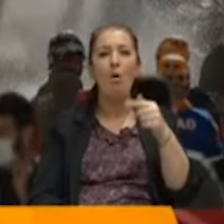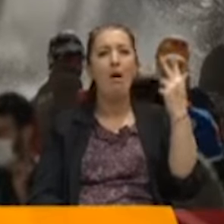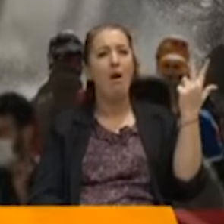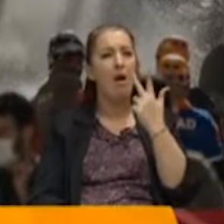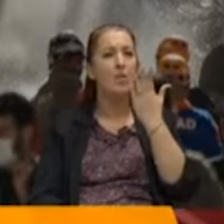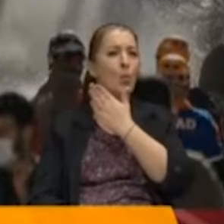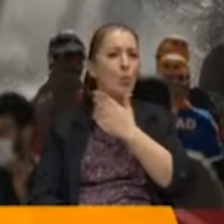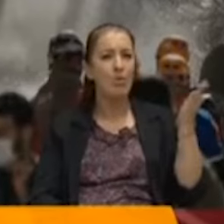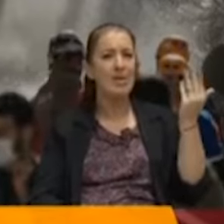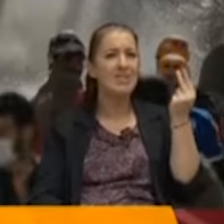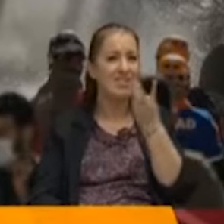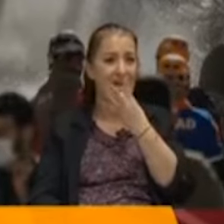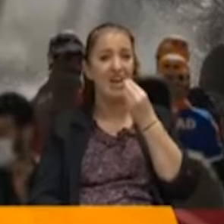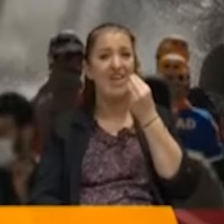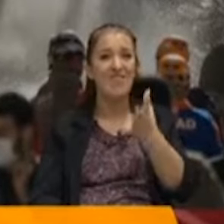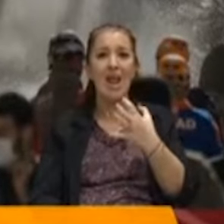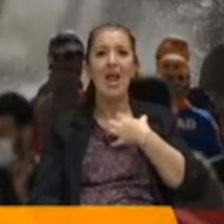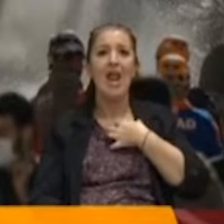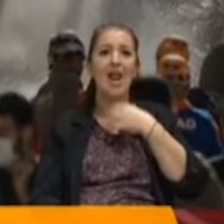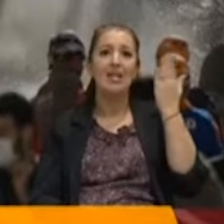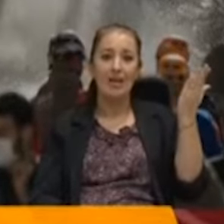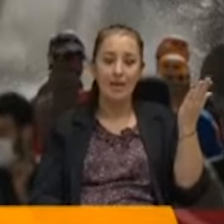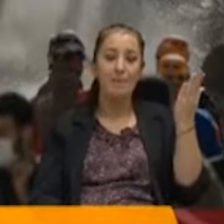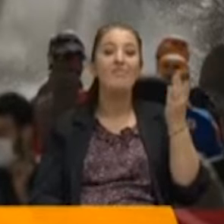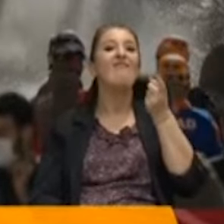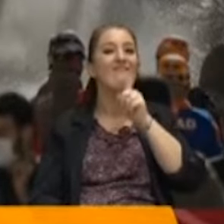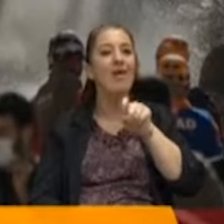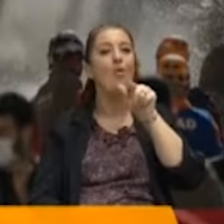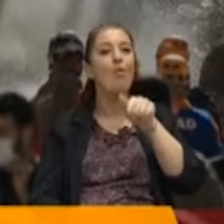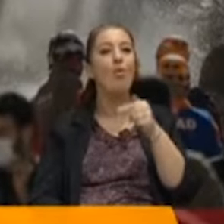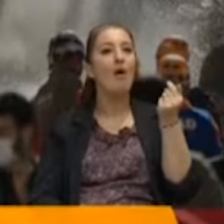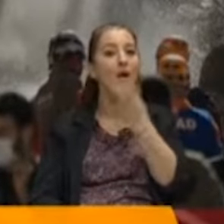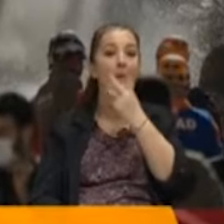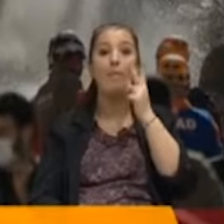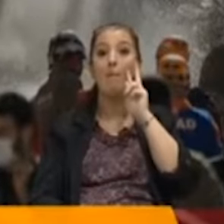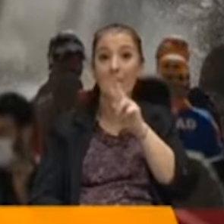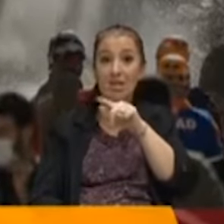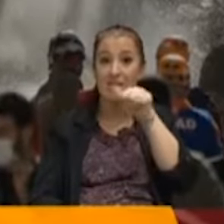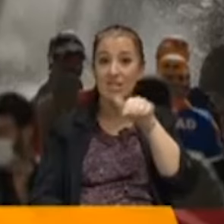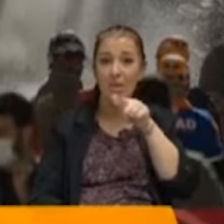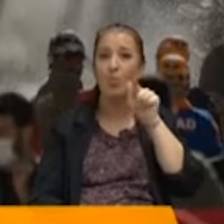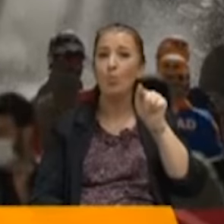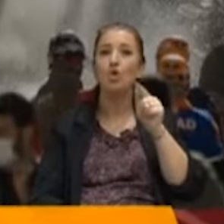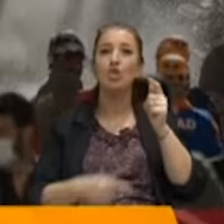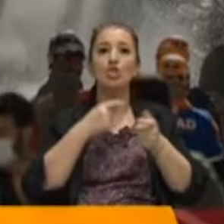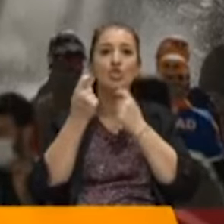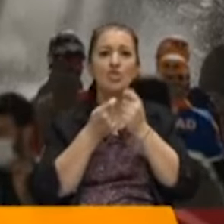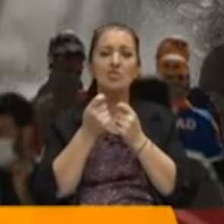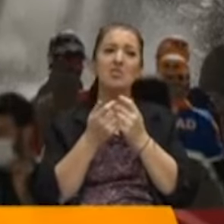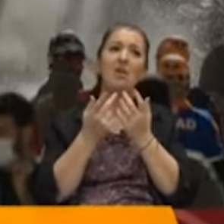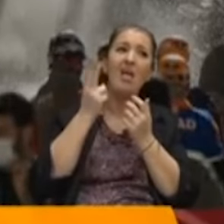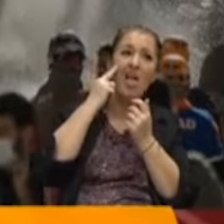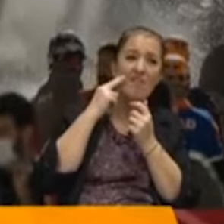büyük sayıları veren kendileri ve bu rakamlara baktığınızda bu işi efendim